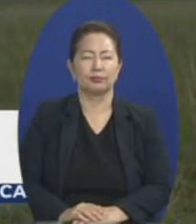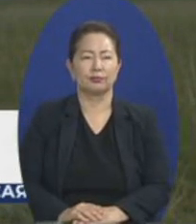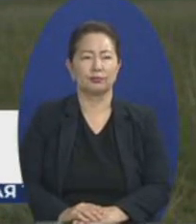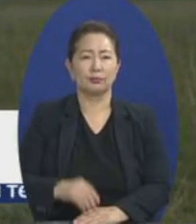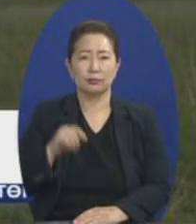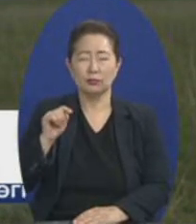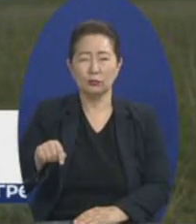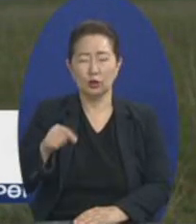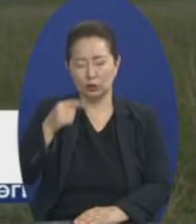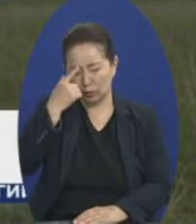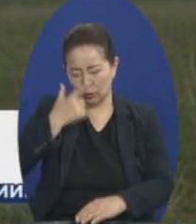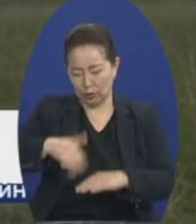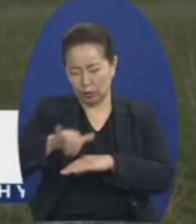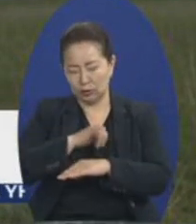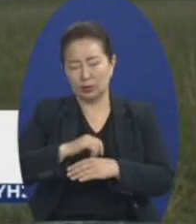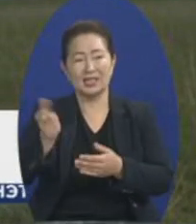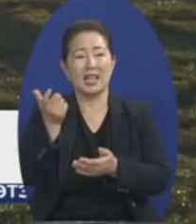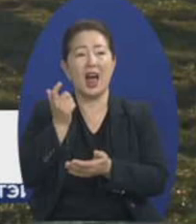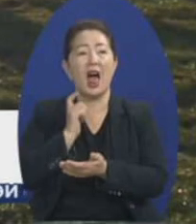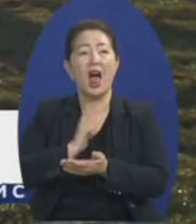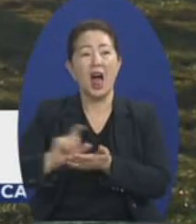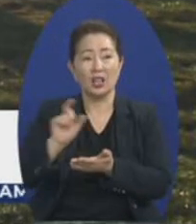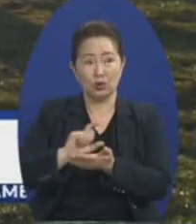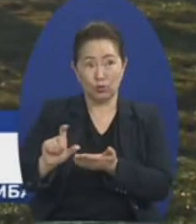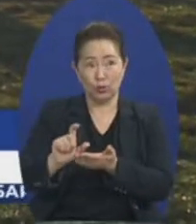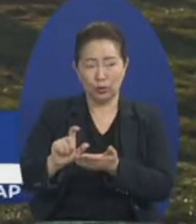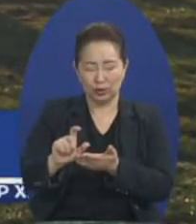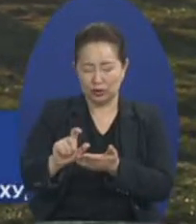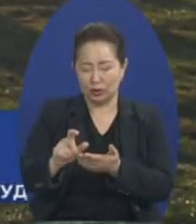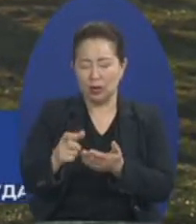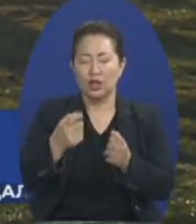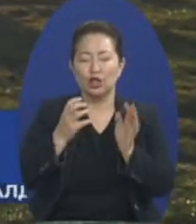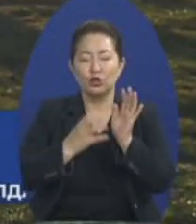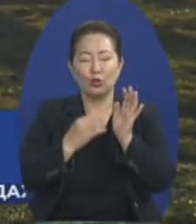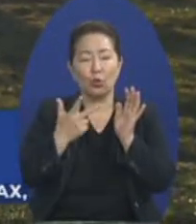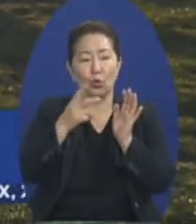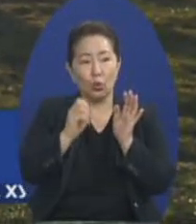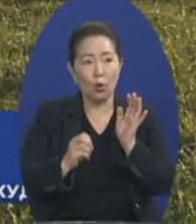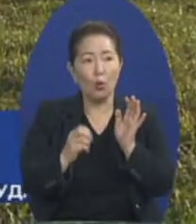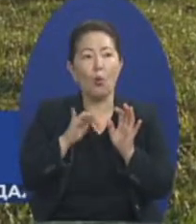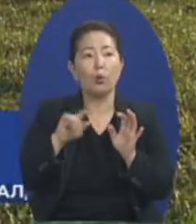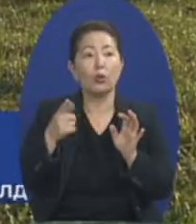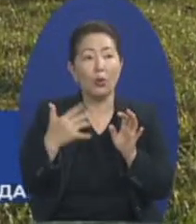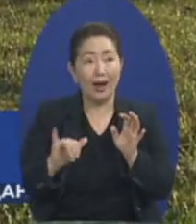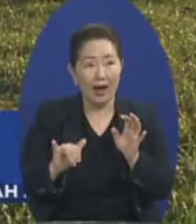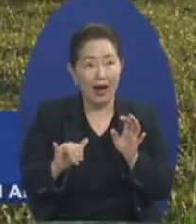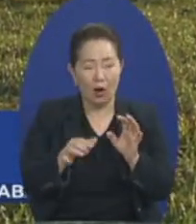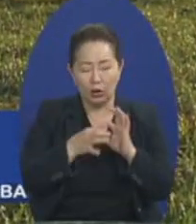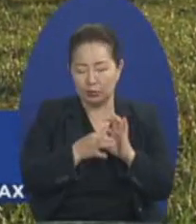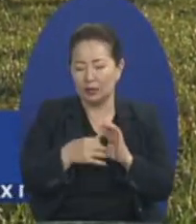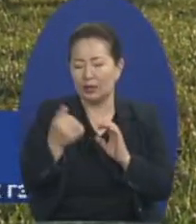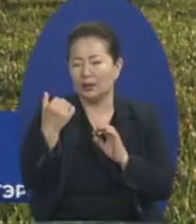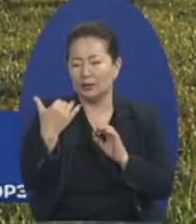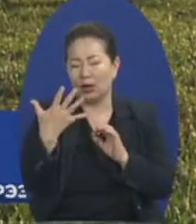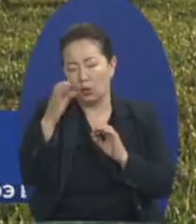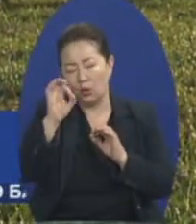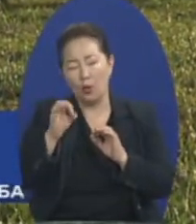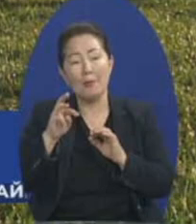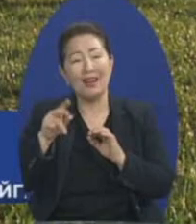За өнөөдөр манай улсын нийт экспортын 93% нь уулуурхаан салбараас хамааралтай байна. За 5% нь мал аж ахуй, 2% нь аж